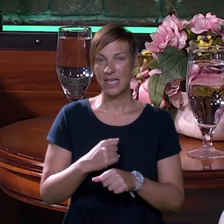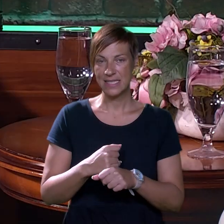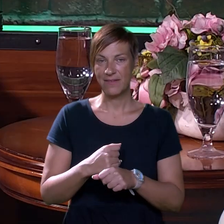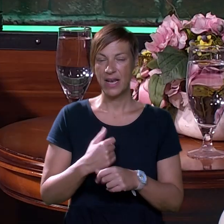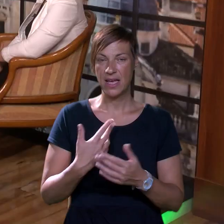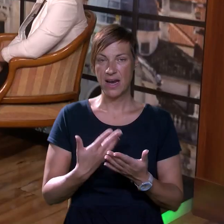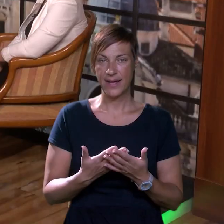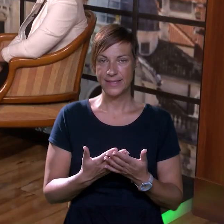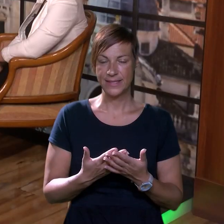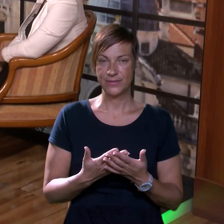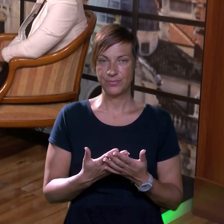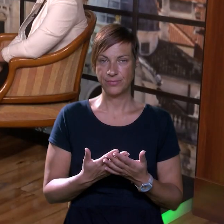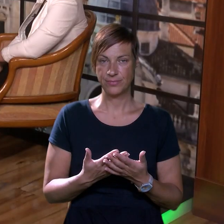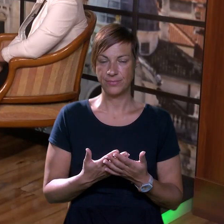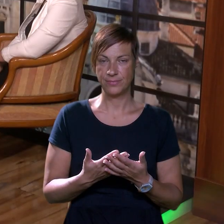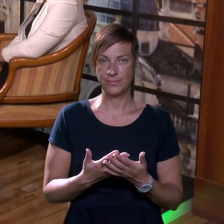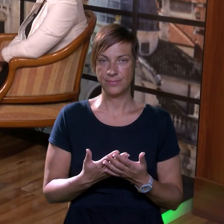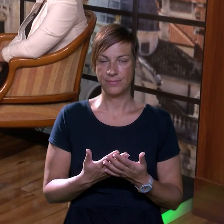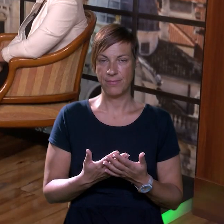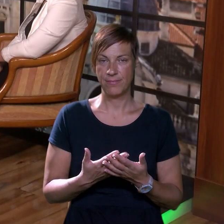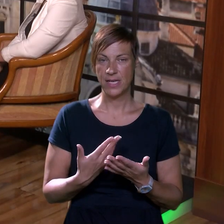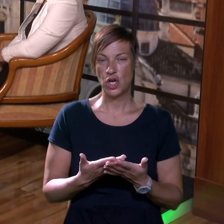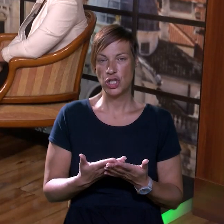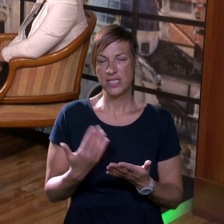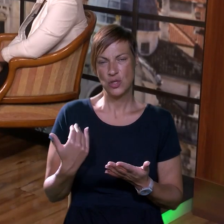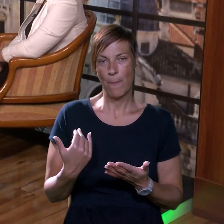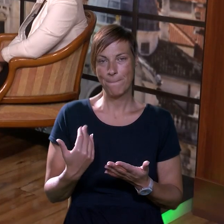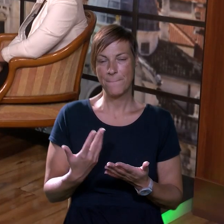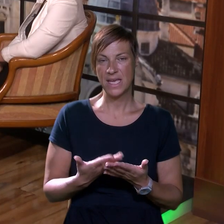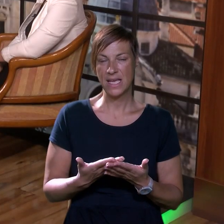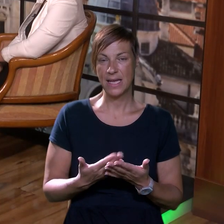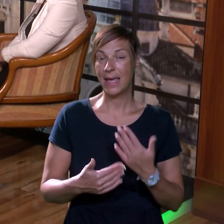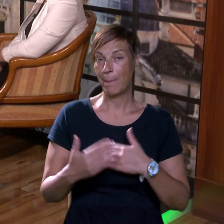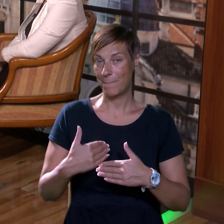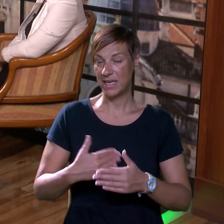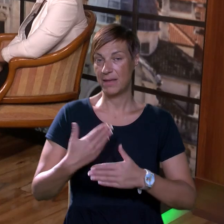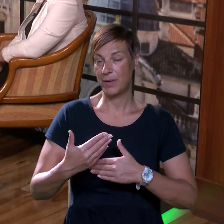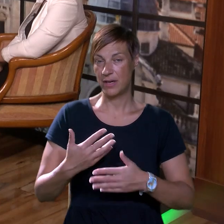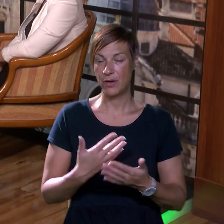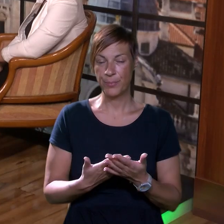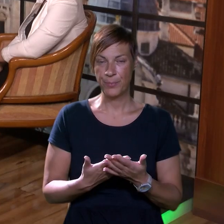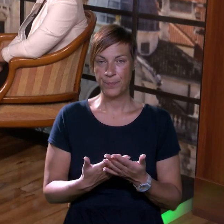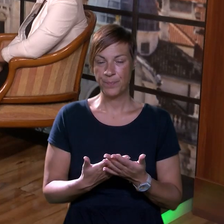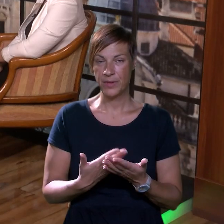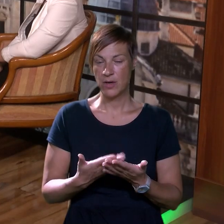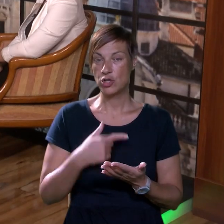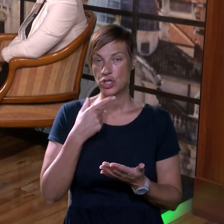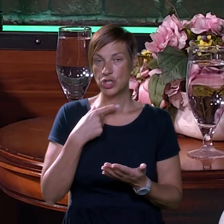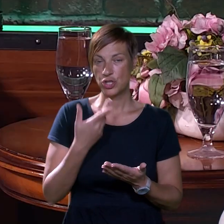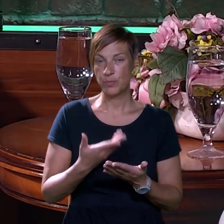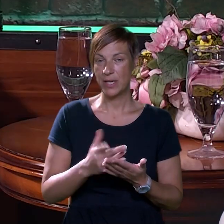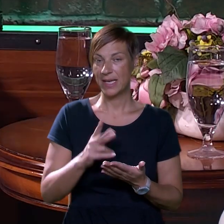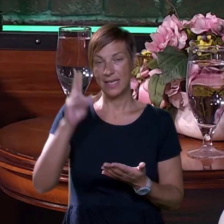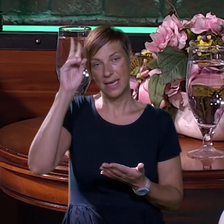nastavila raditi i oni su bili i do tada, a od tada pogotovo, ono što smo